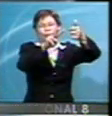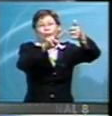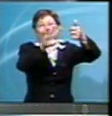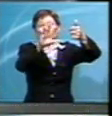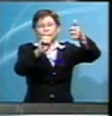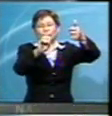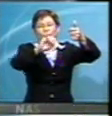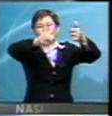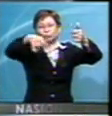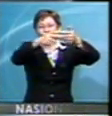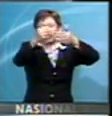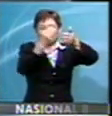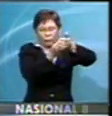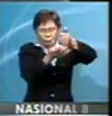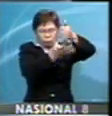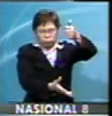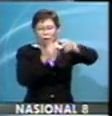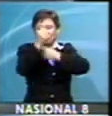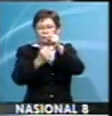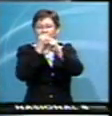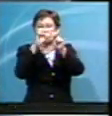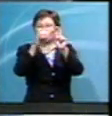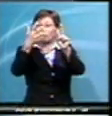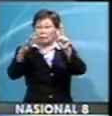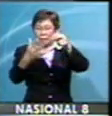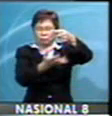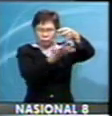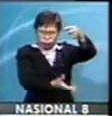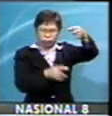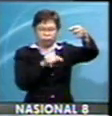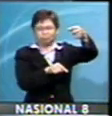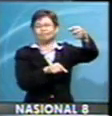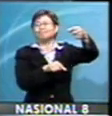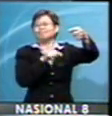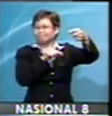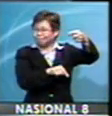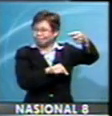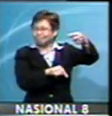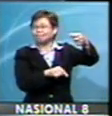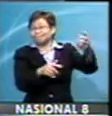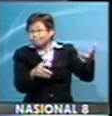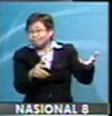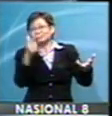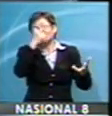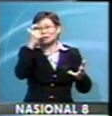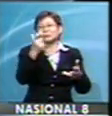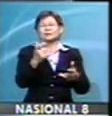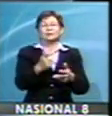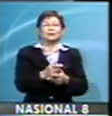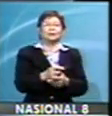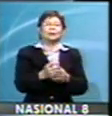250 juta tahun hadapan tetapi oleh kerana ini melibatkan pinjaman